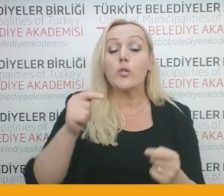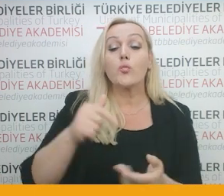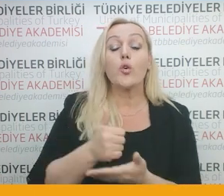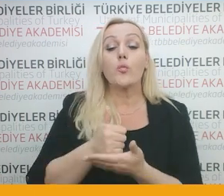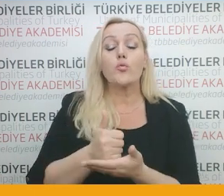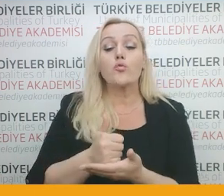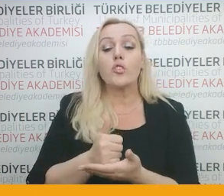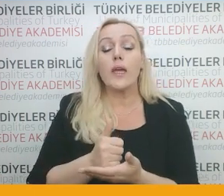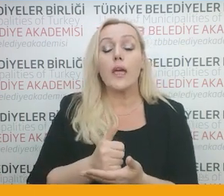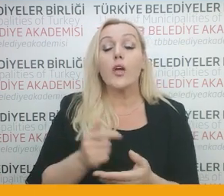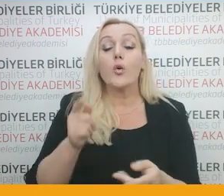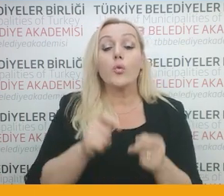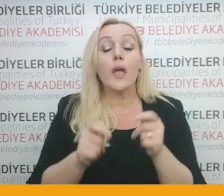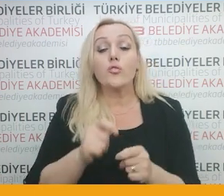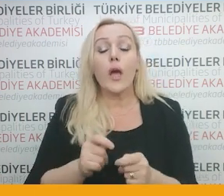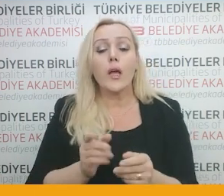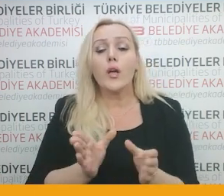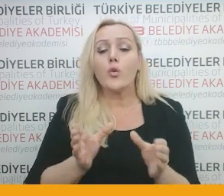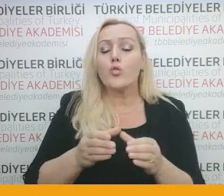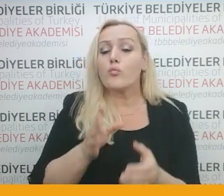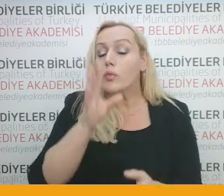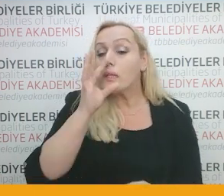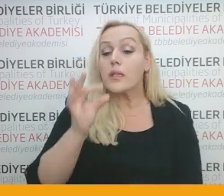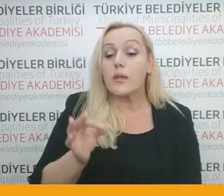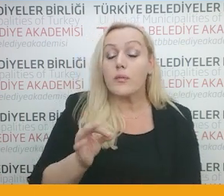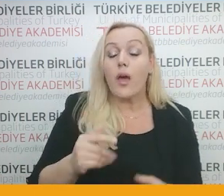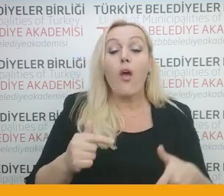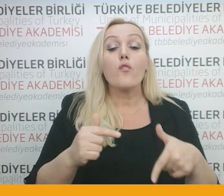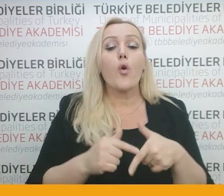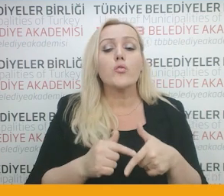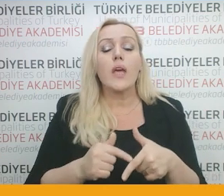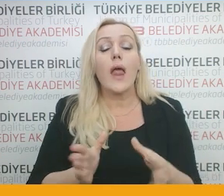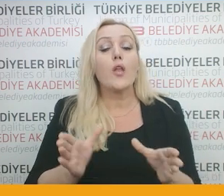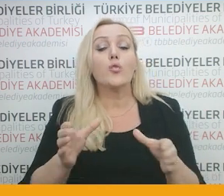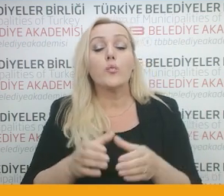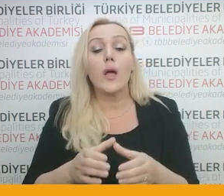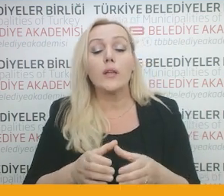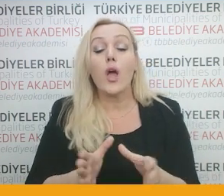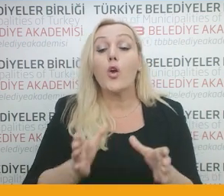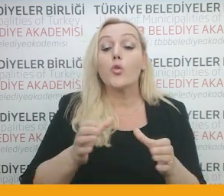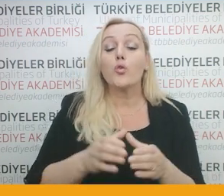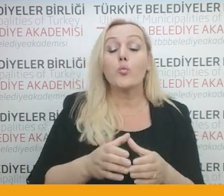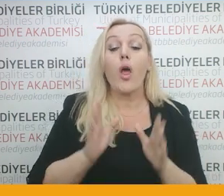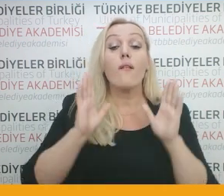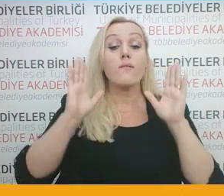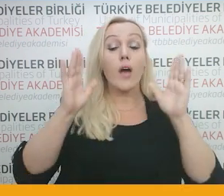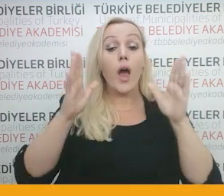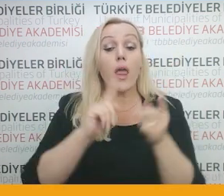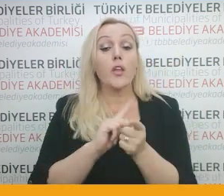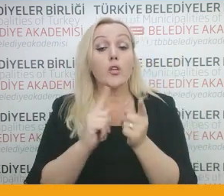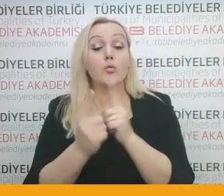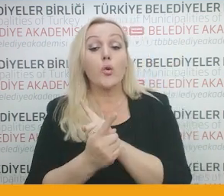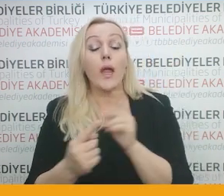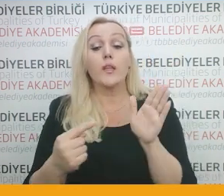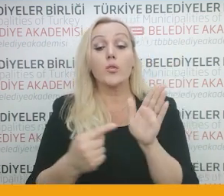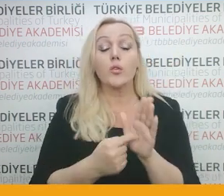hangi kurum gerçekleştiriyor? Fonksiyonel sınıflandırmada kurumun faaliyet türlerini gösteriyor.